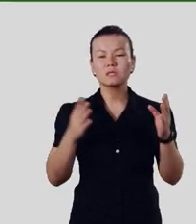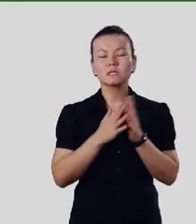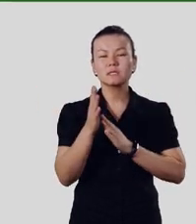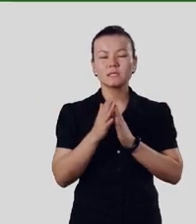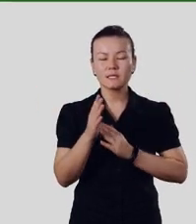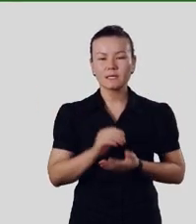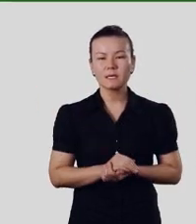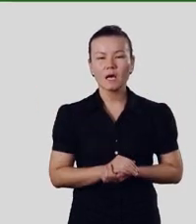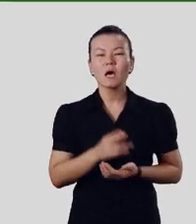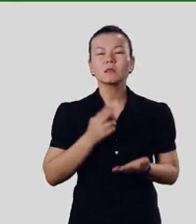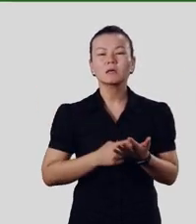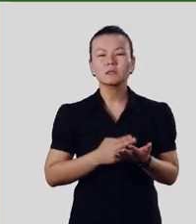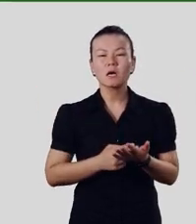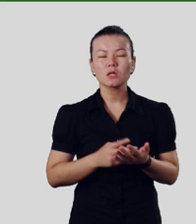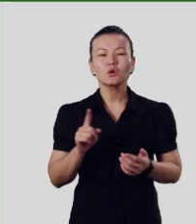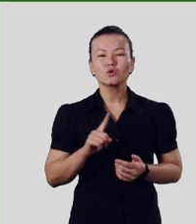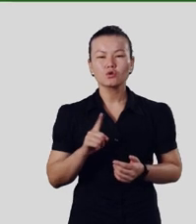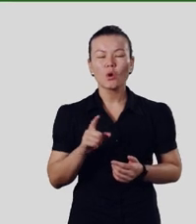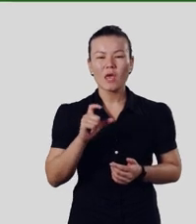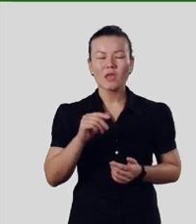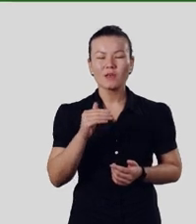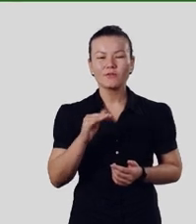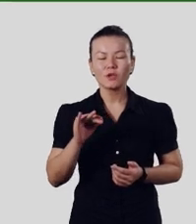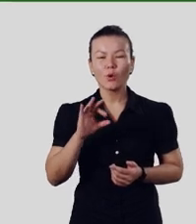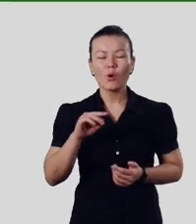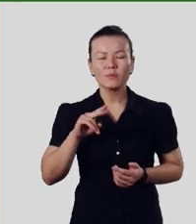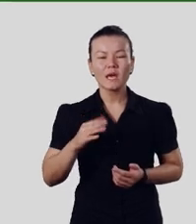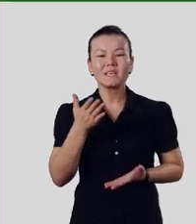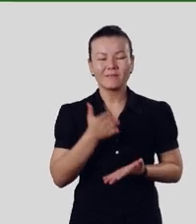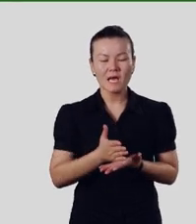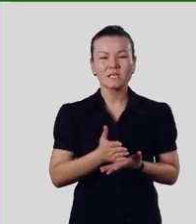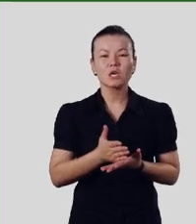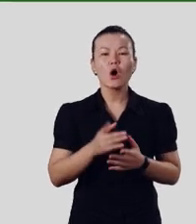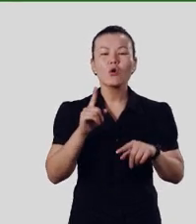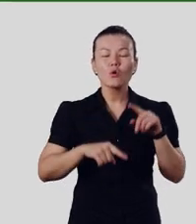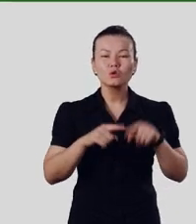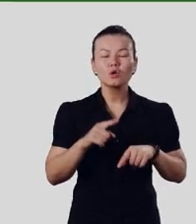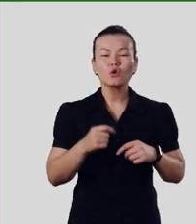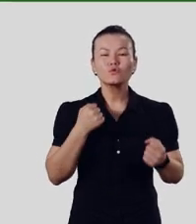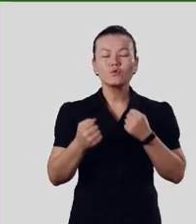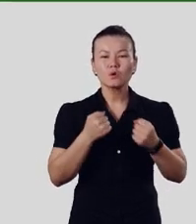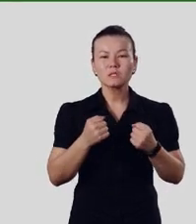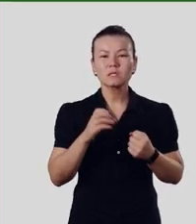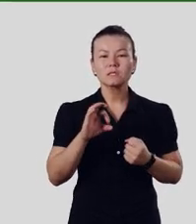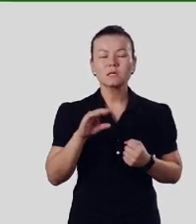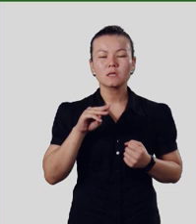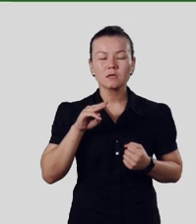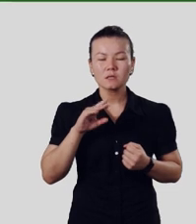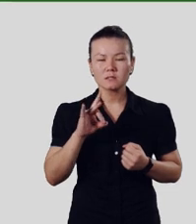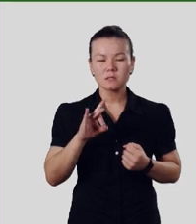растений? Доказал, что Эфиопия является родиной твердых сортов пшеницы.